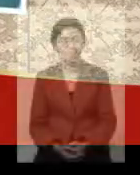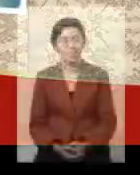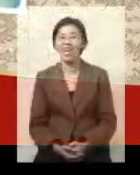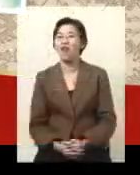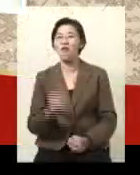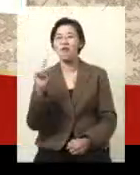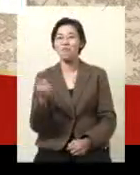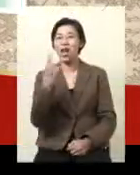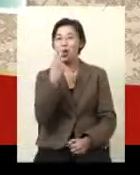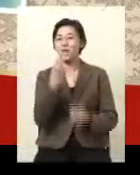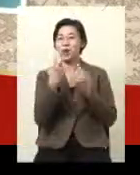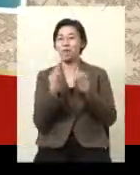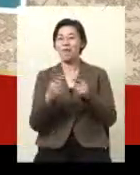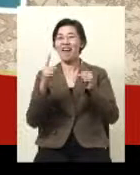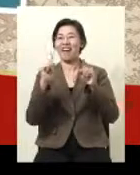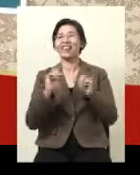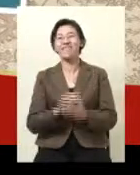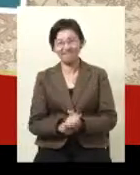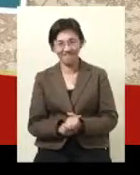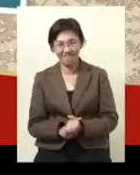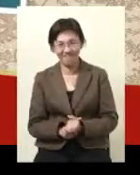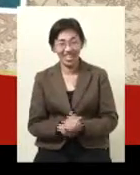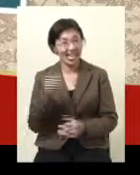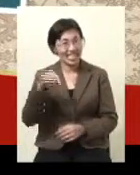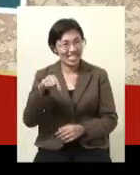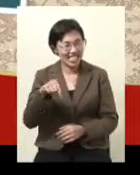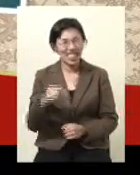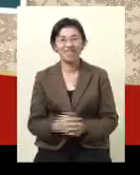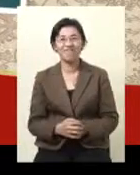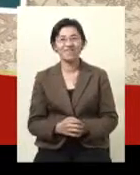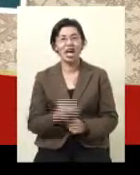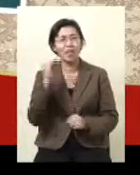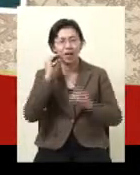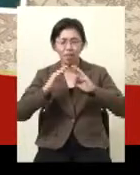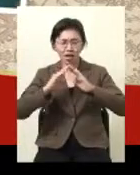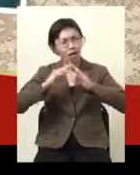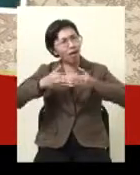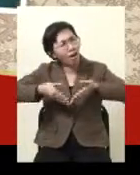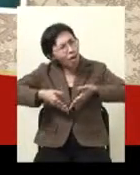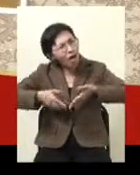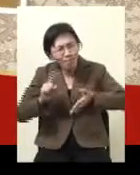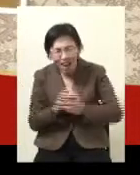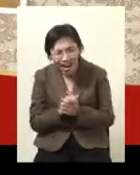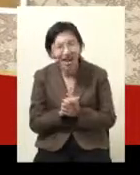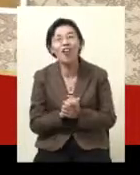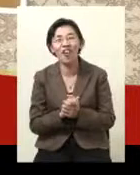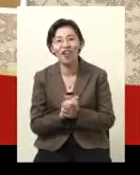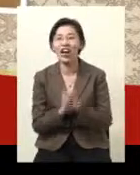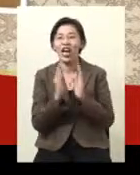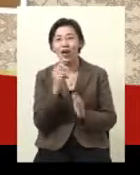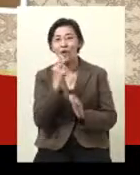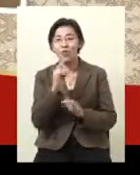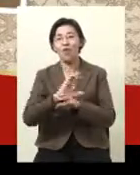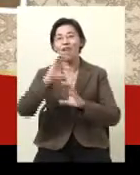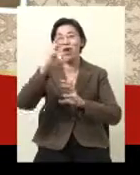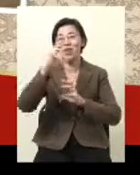กิจกรรมใหม่ล่าสุดและแปลกแหวกแนวของเดอะเวเนเซียต้องที่นี่เลยค่ะบ้านกลับหัว ที่ได้รับแรงบันดาลใจจ